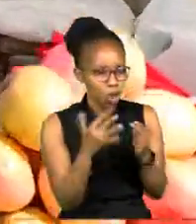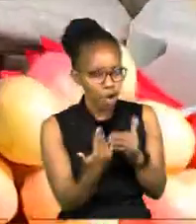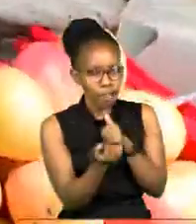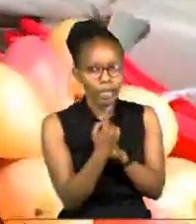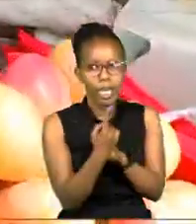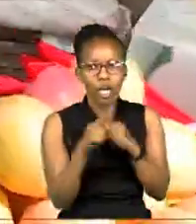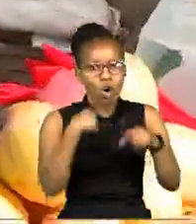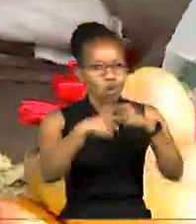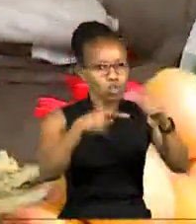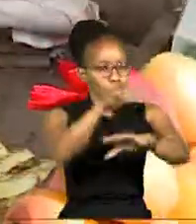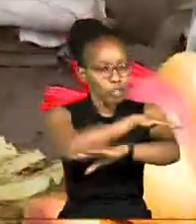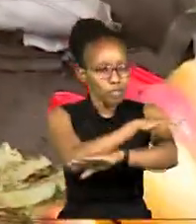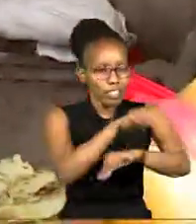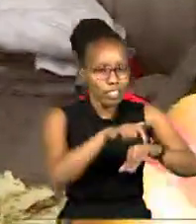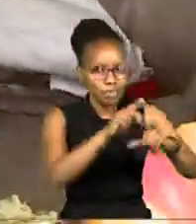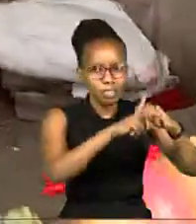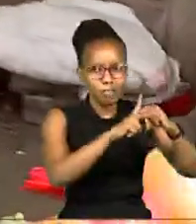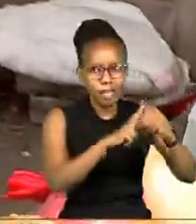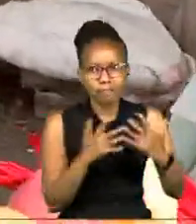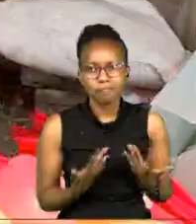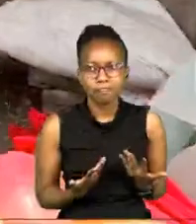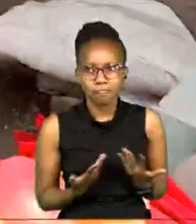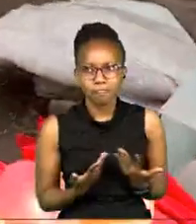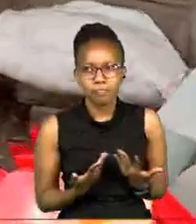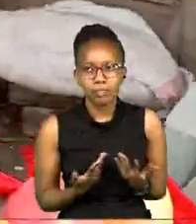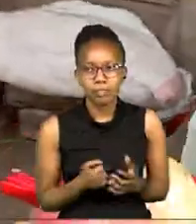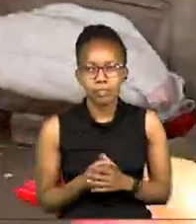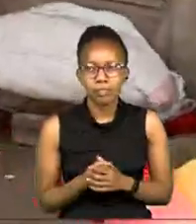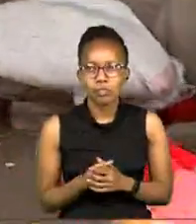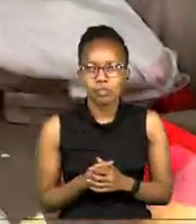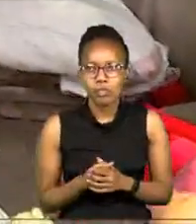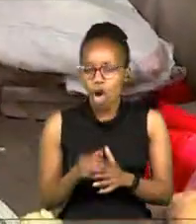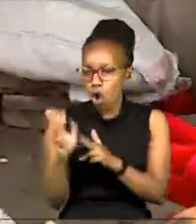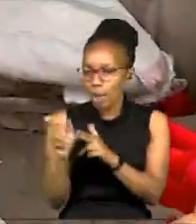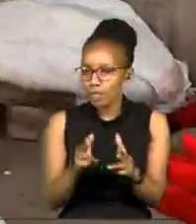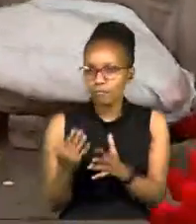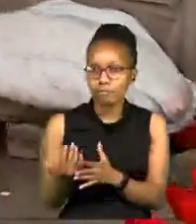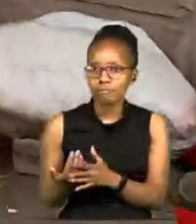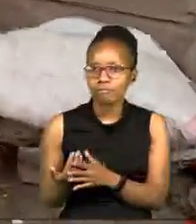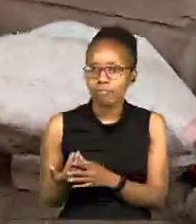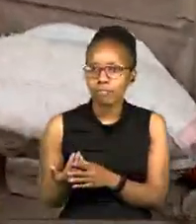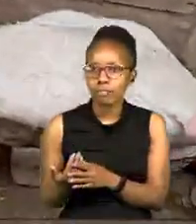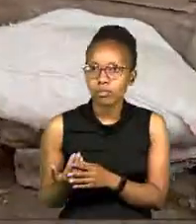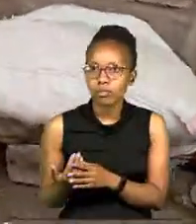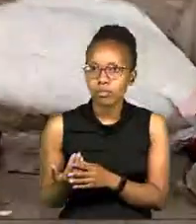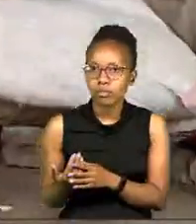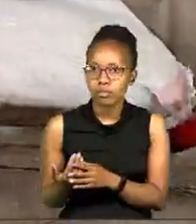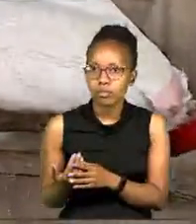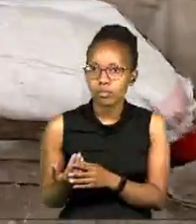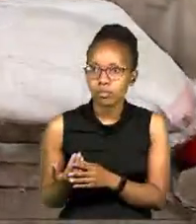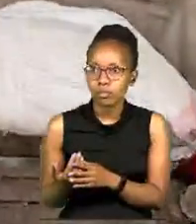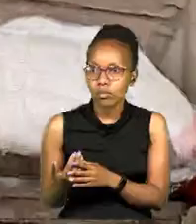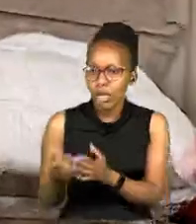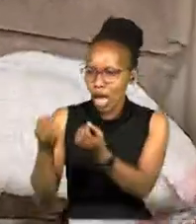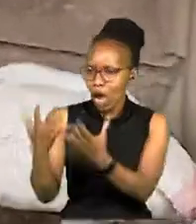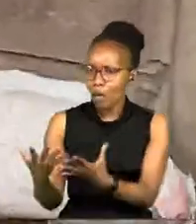Alafu naendelea mpaka jioni ya saa 1 na nusu. Yeah. So kawaida. Yeah. Unaletanga boxes